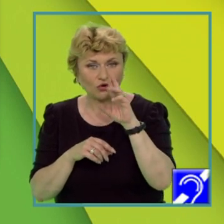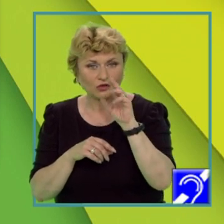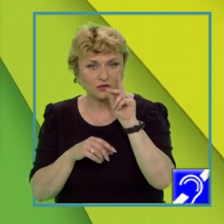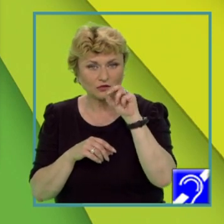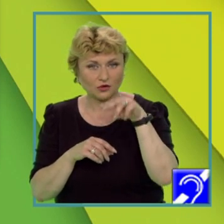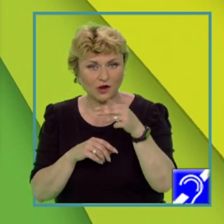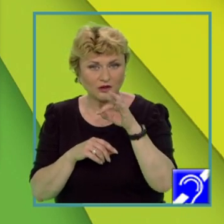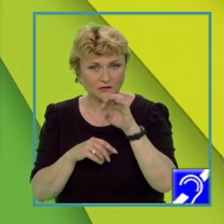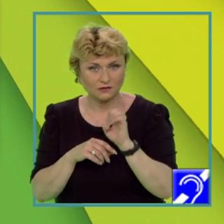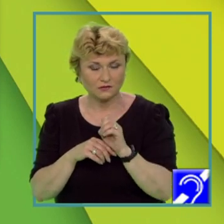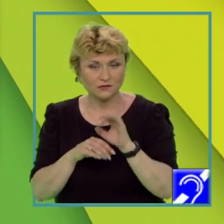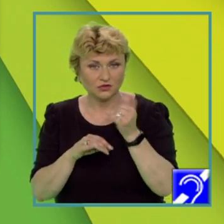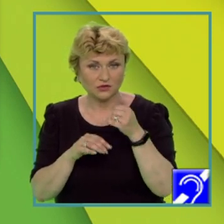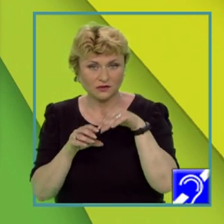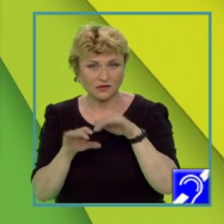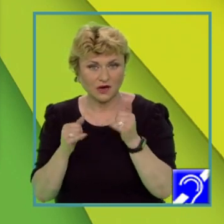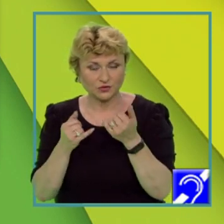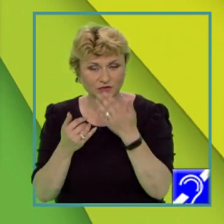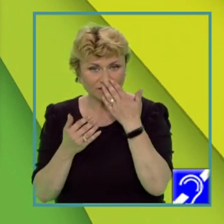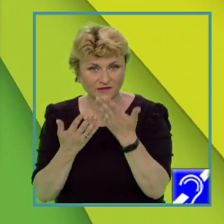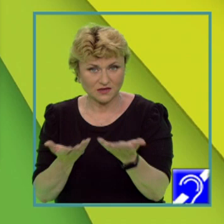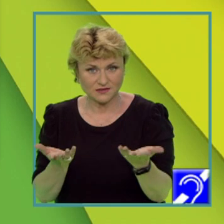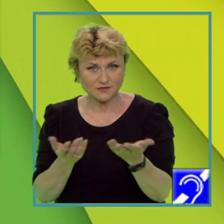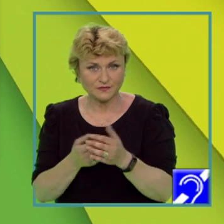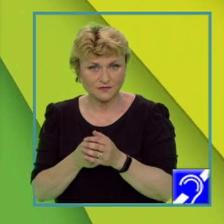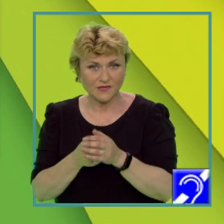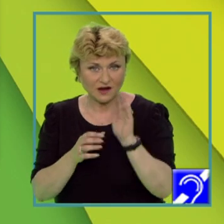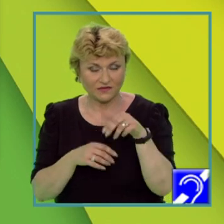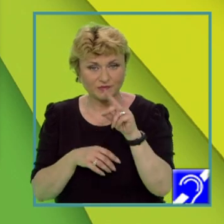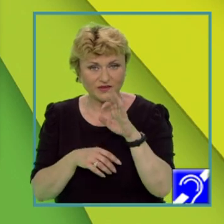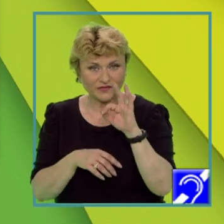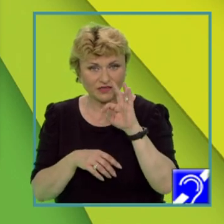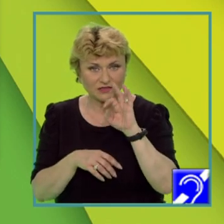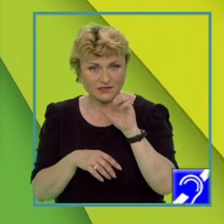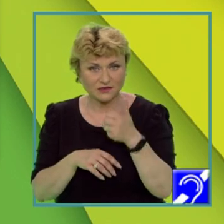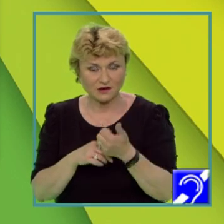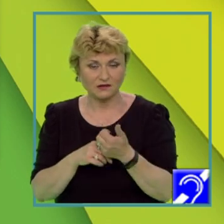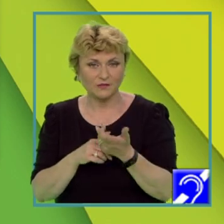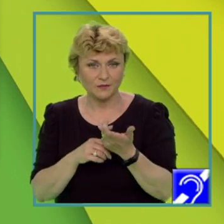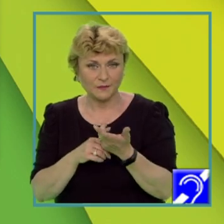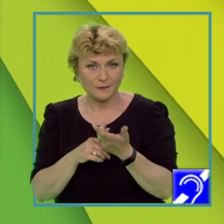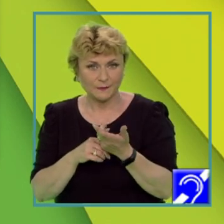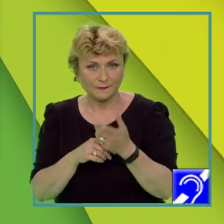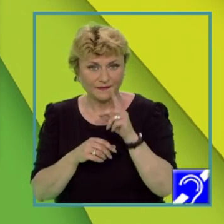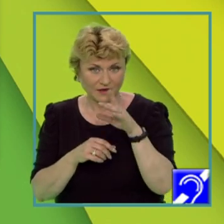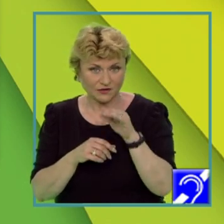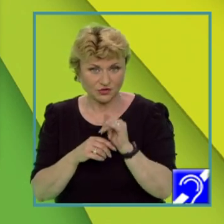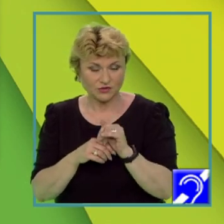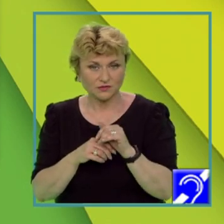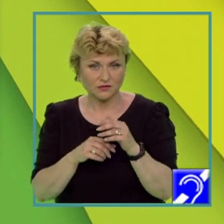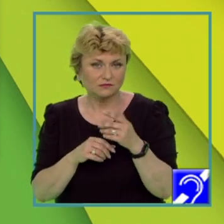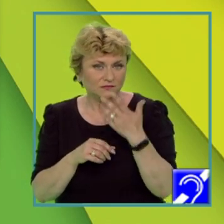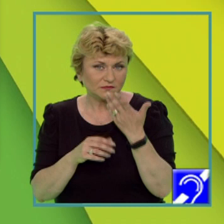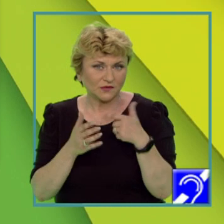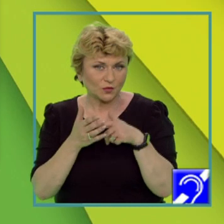f în cazul de față avem că funcția f definită pe r cu valori în aer este impară Deci conform